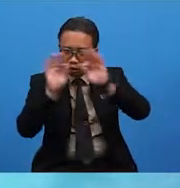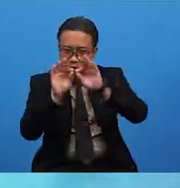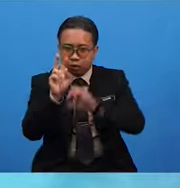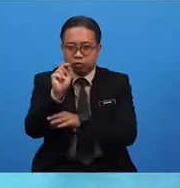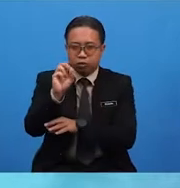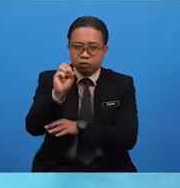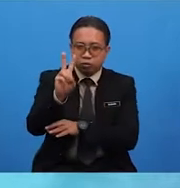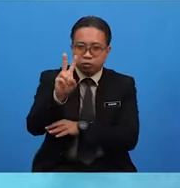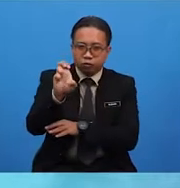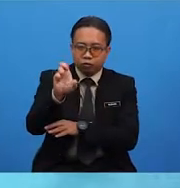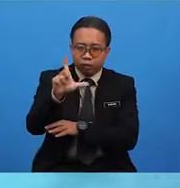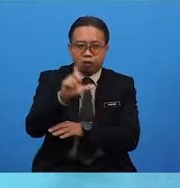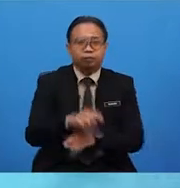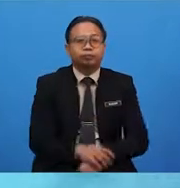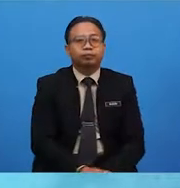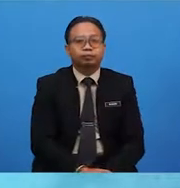dan komik